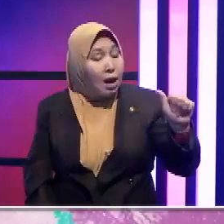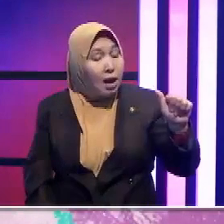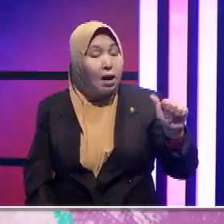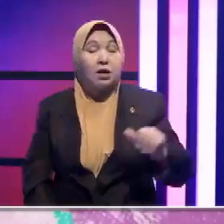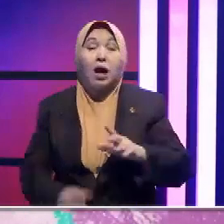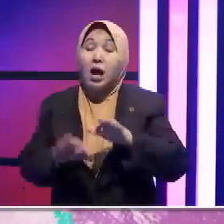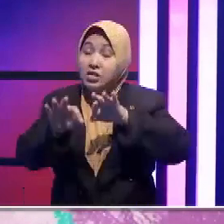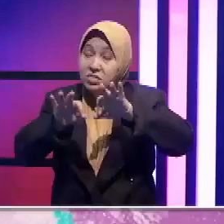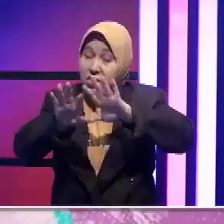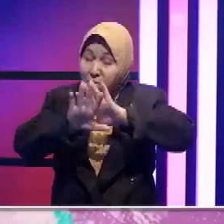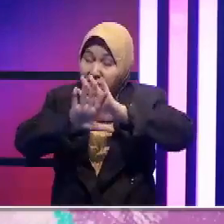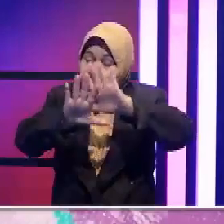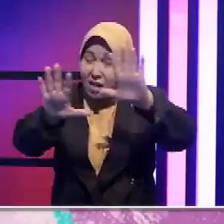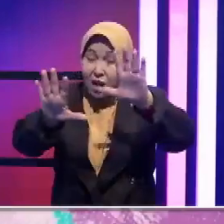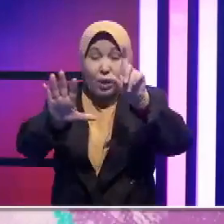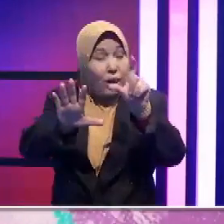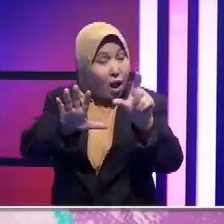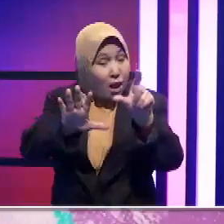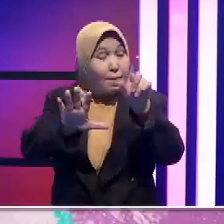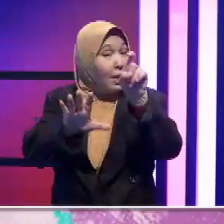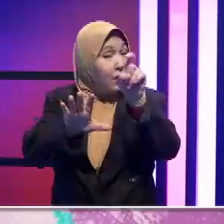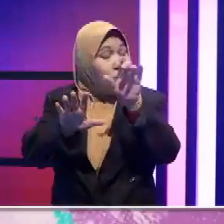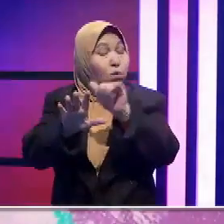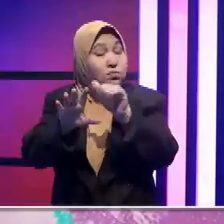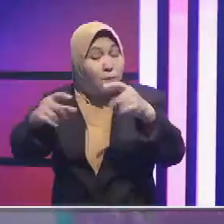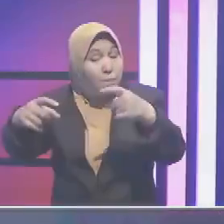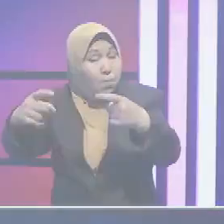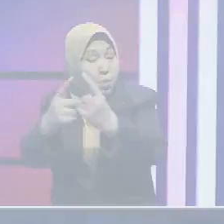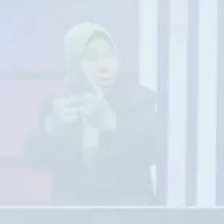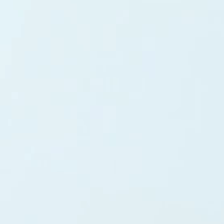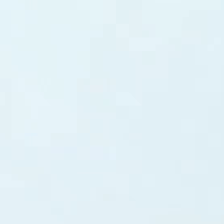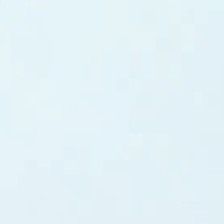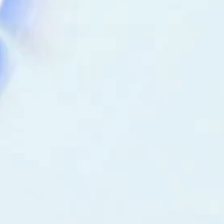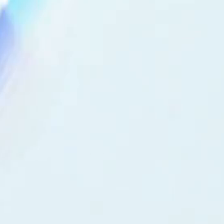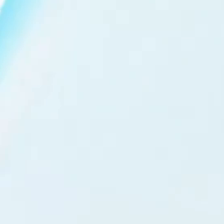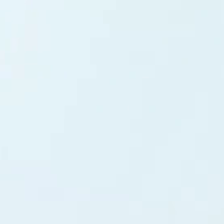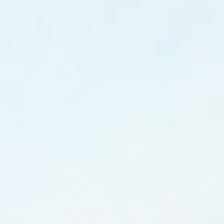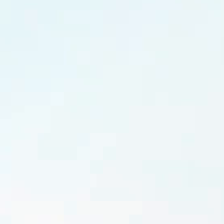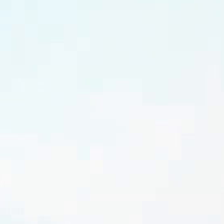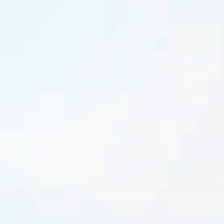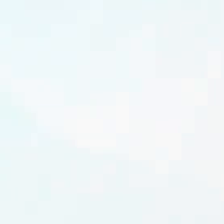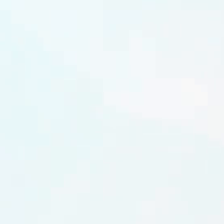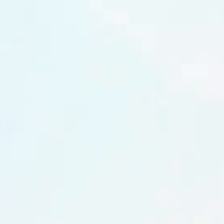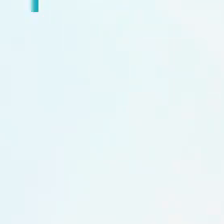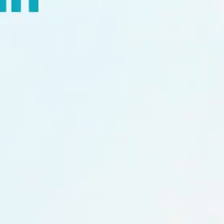Jelaskan huruf dan yang mati betul ngeboat wallahualam ih